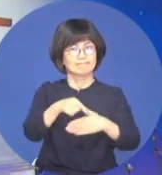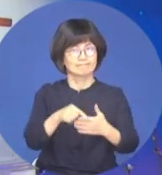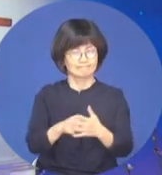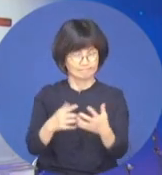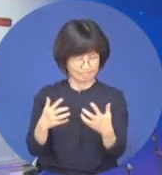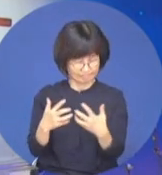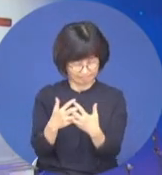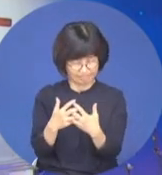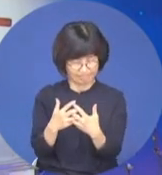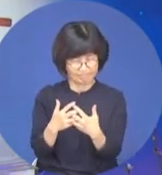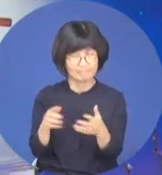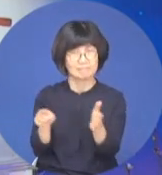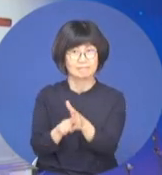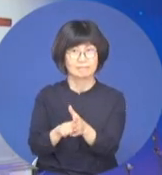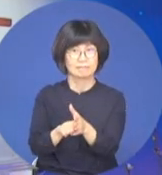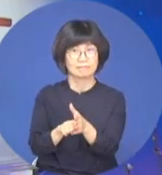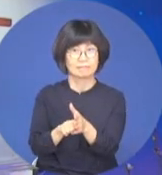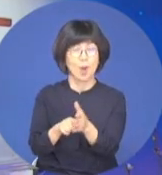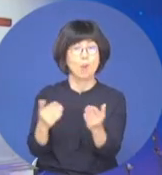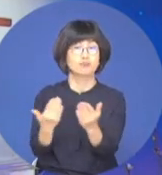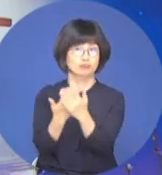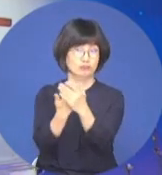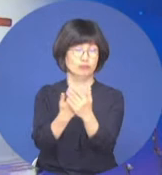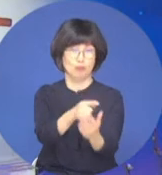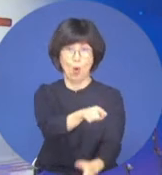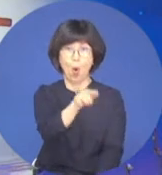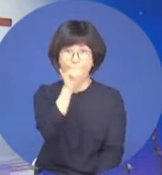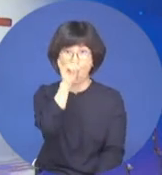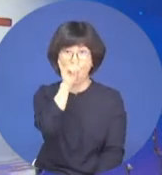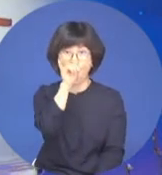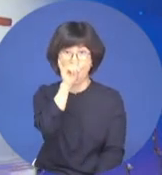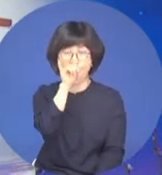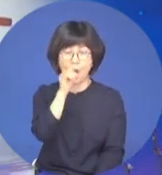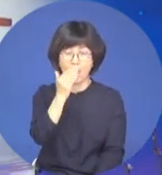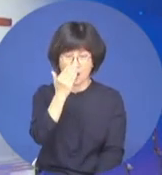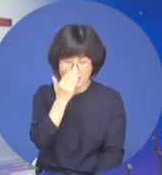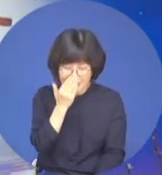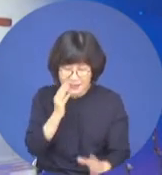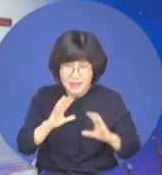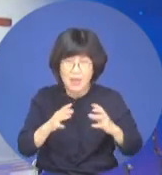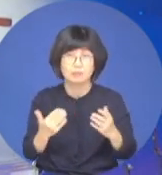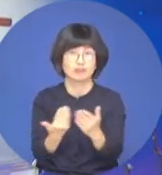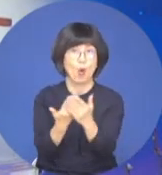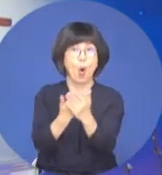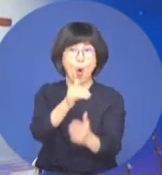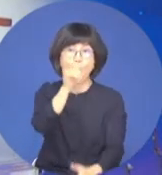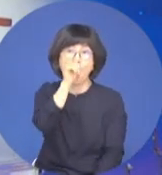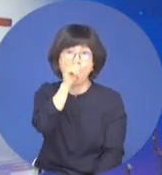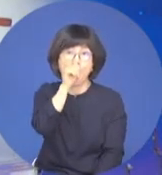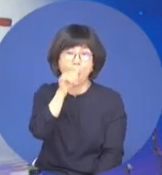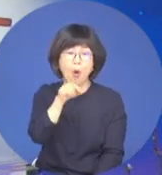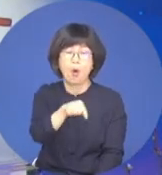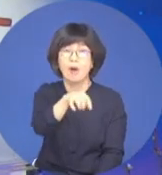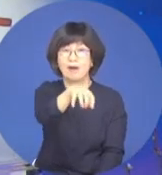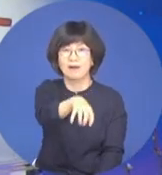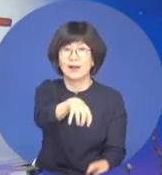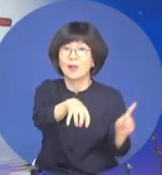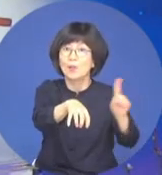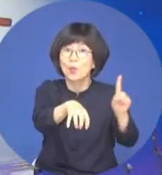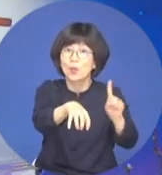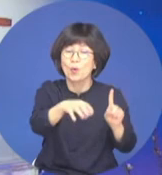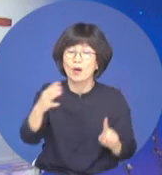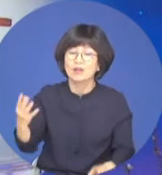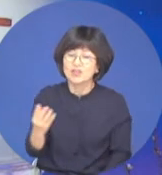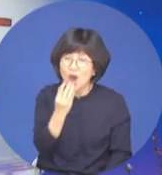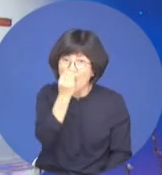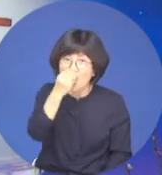한마디로 믿음의 부흥이 있는 거예요. 예? 그리고 이스라엘의 부흥의 역사가 있는 것입니다. 거기에 뭐가 있었다 그랬죠? 성전을 다 짓고 나니까